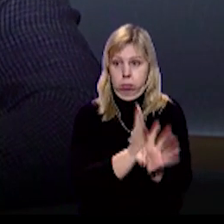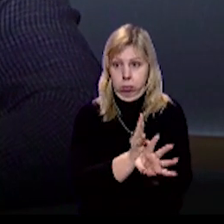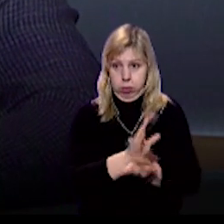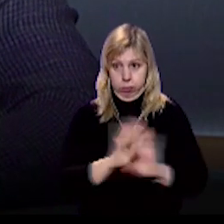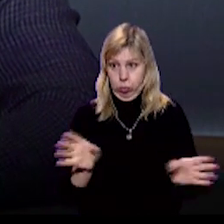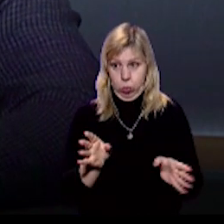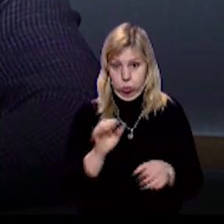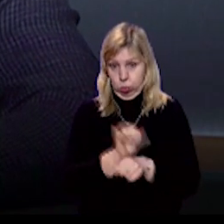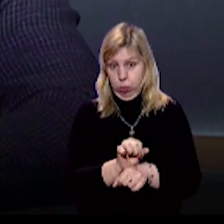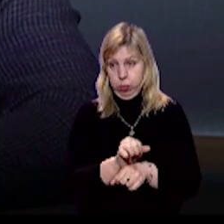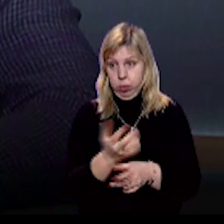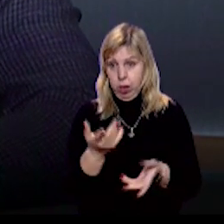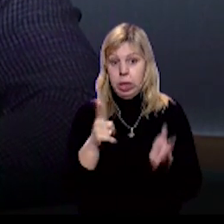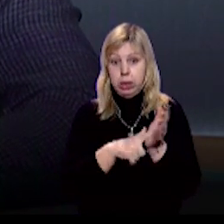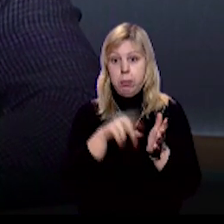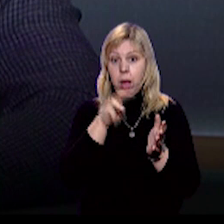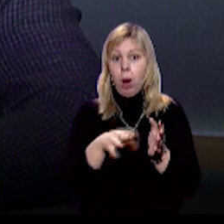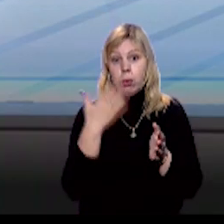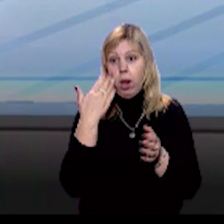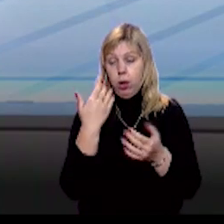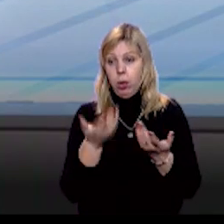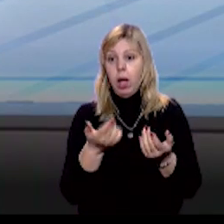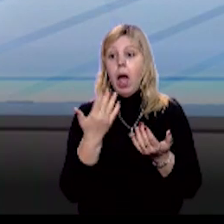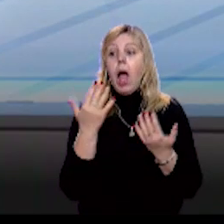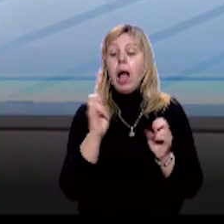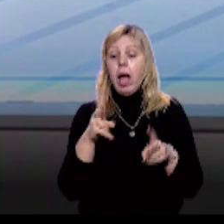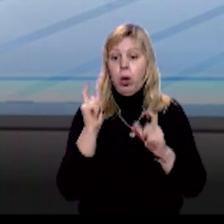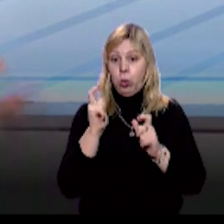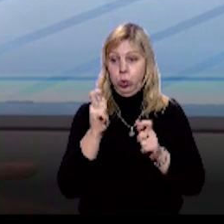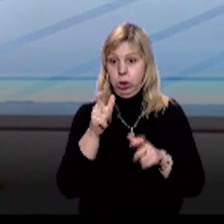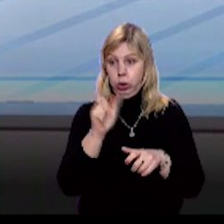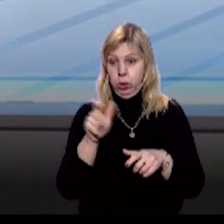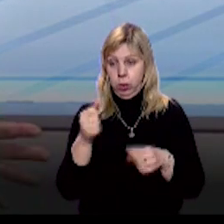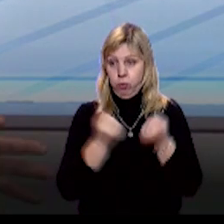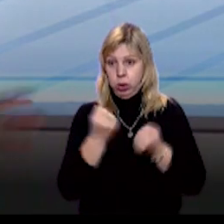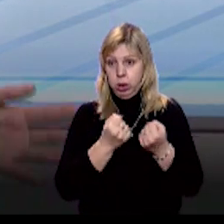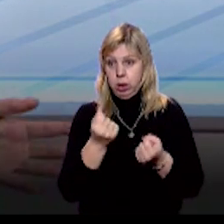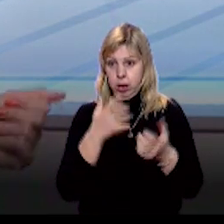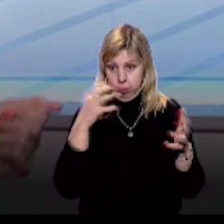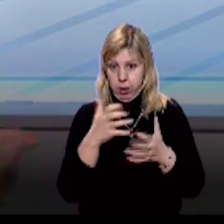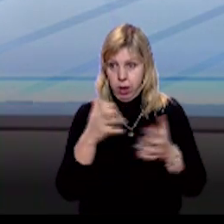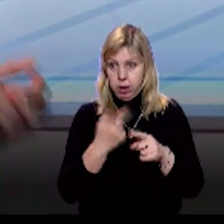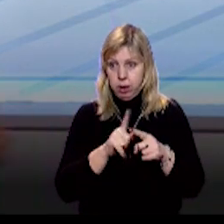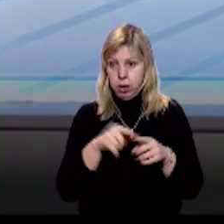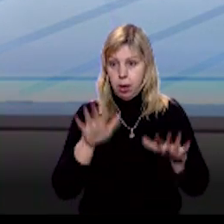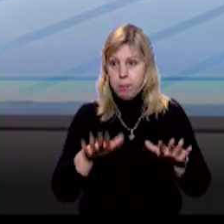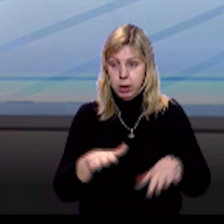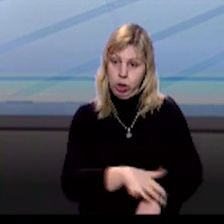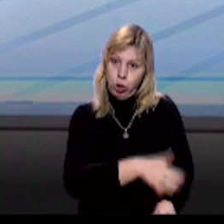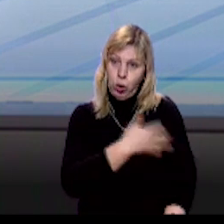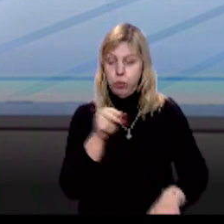то можете легко порахувати. Як перевізники до такої роботи ставляться? Чи зберігаються вони на цьому робочому місці